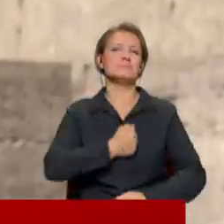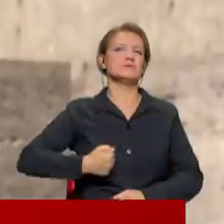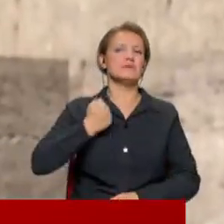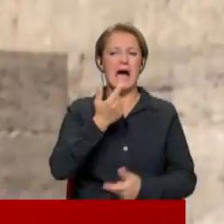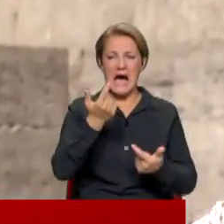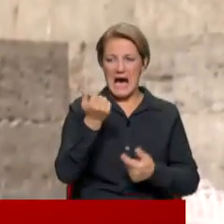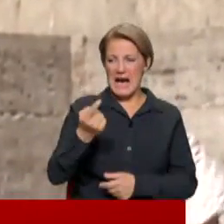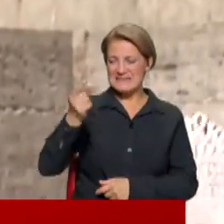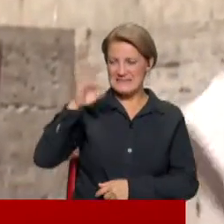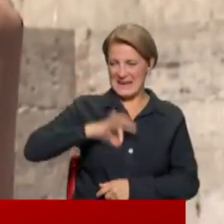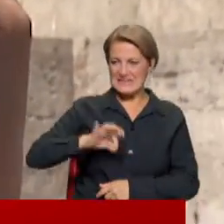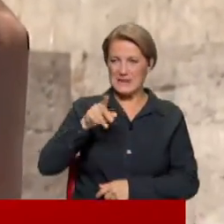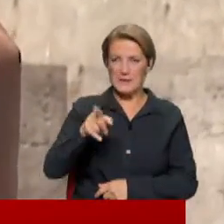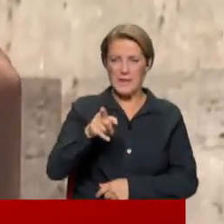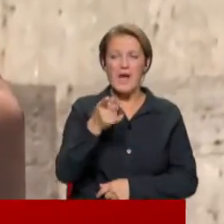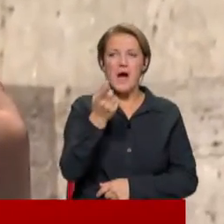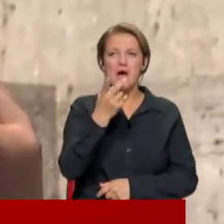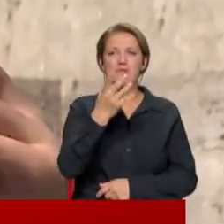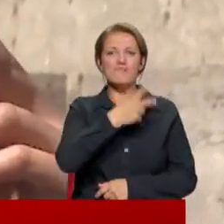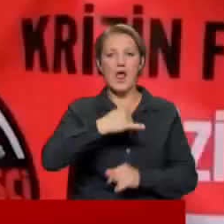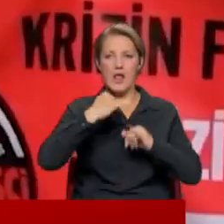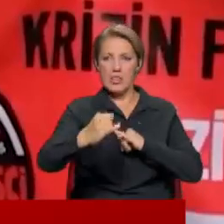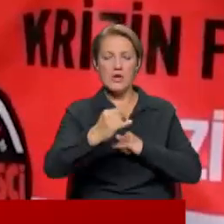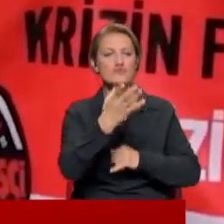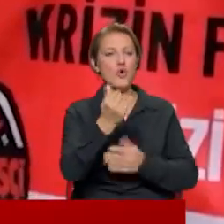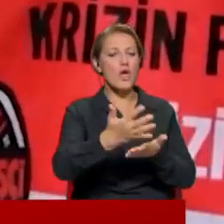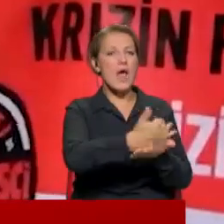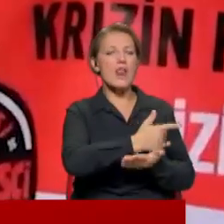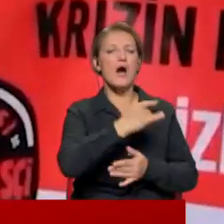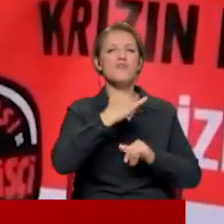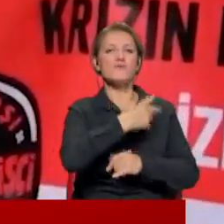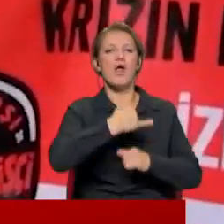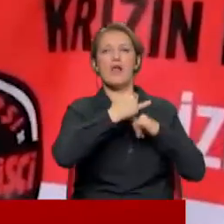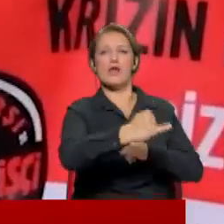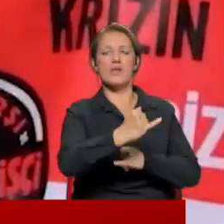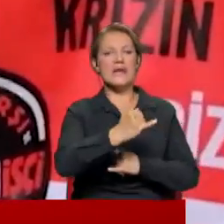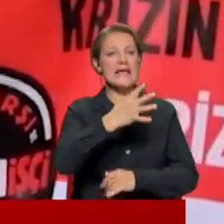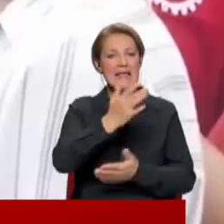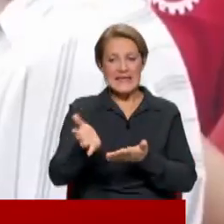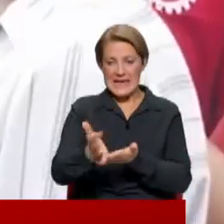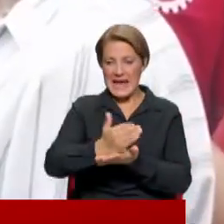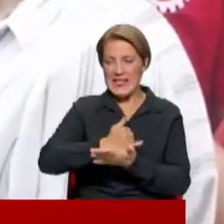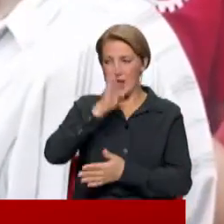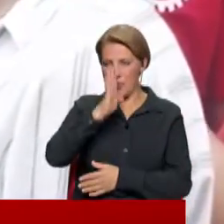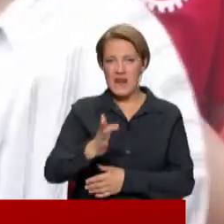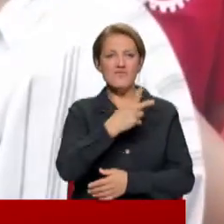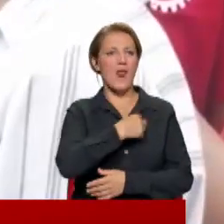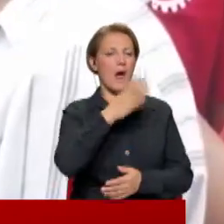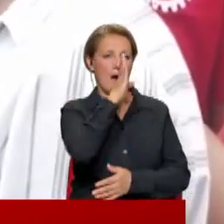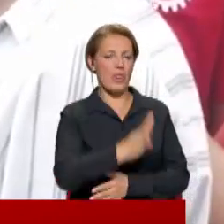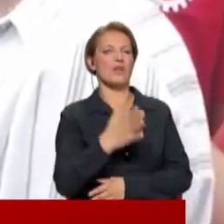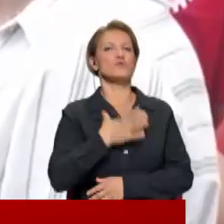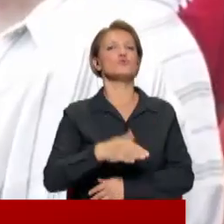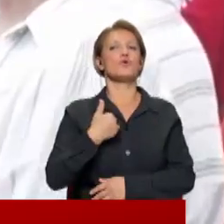az kazanandan da aynı vergi alınıyor, çok kazanandan da. Gelirde adalet, vergide adalet istiyoruz. Milyonlarca